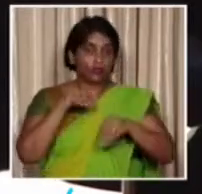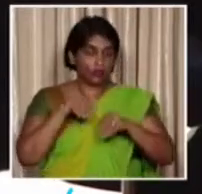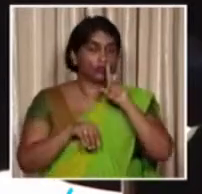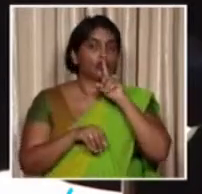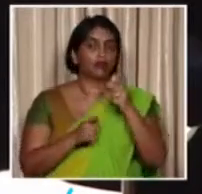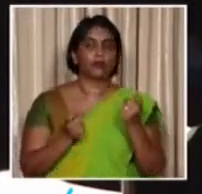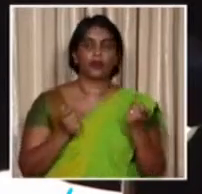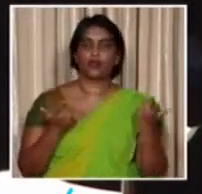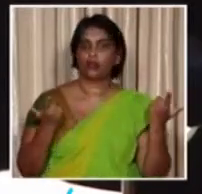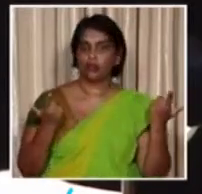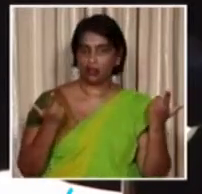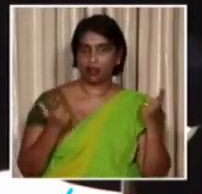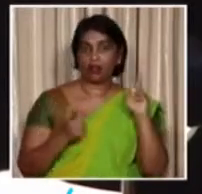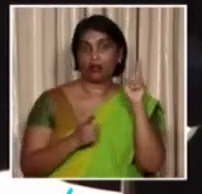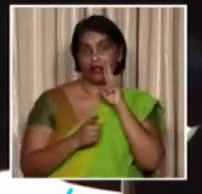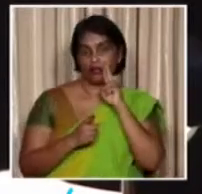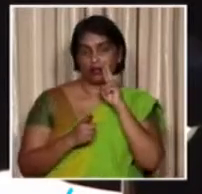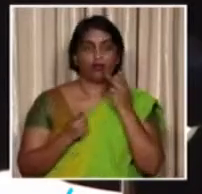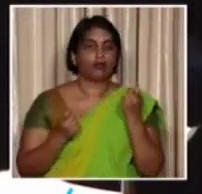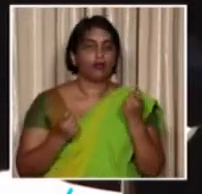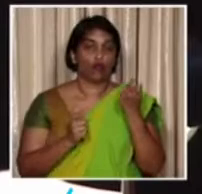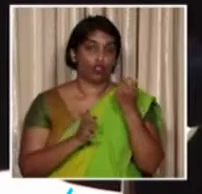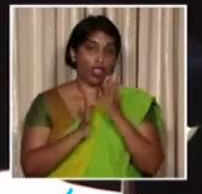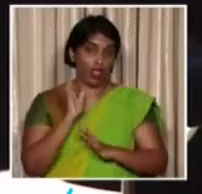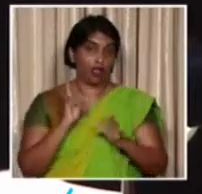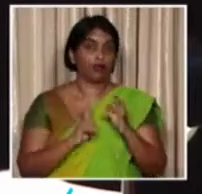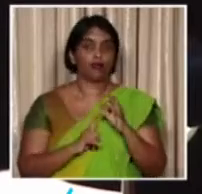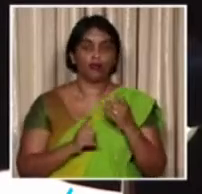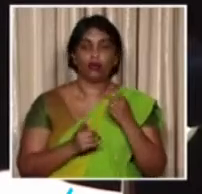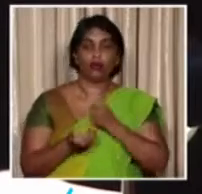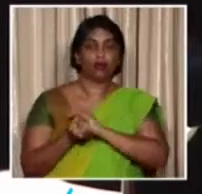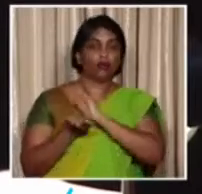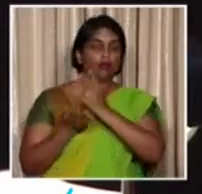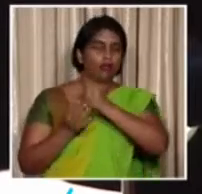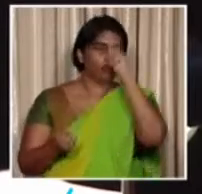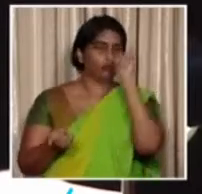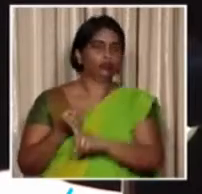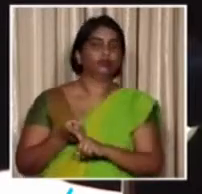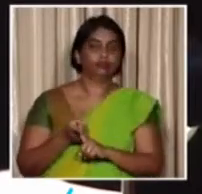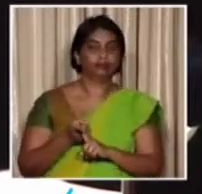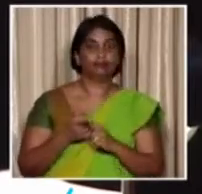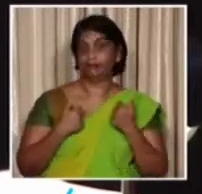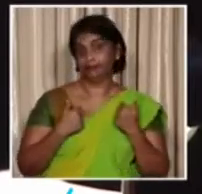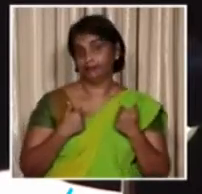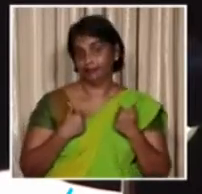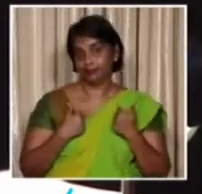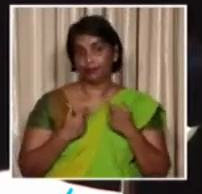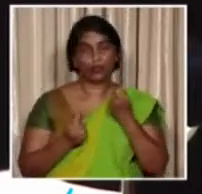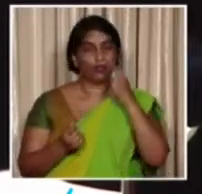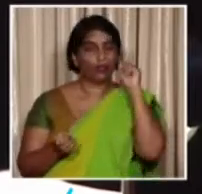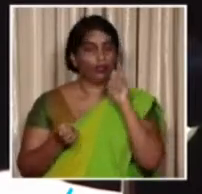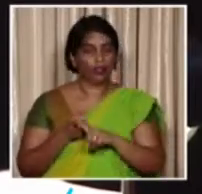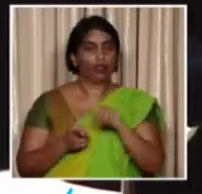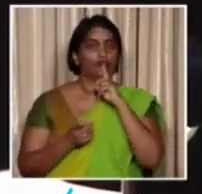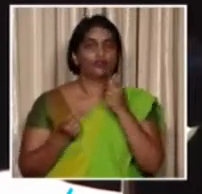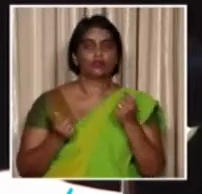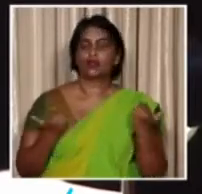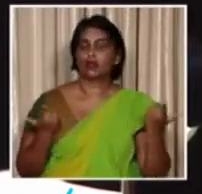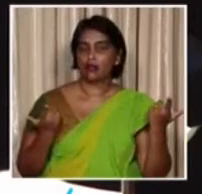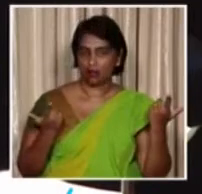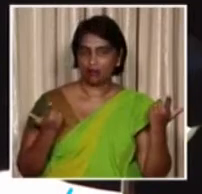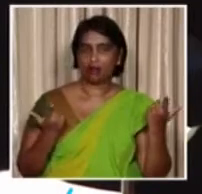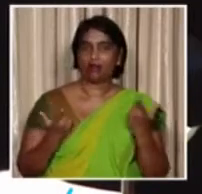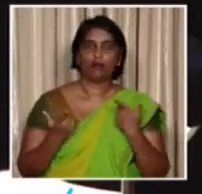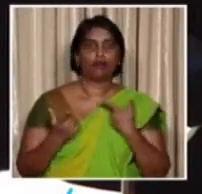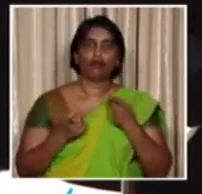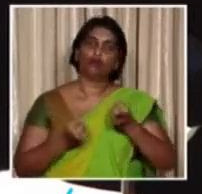පස්සේ කියන සල්ලි නැහැ රනිල් වික්‍රමසිංහ කියන මුදල් ඇමතිවරයා භාණ්ඩාගාරේ හින්දනවා එතකොට හොඳයිනේ භාණ්ඩාගාරේ හින්දලා කියන සල්ලි නැහැ ඒ